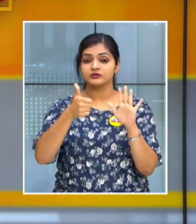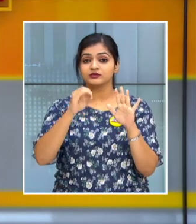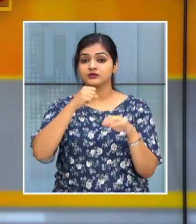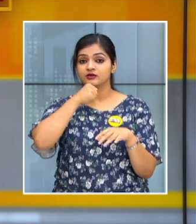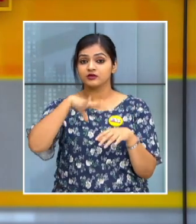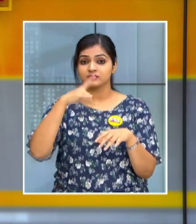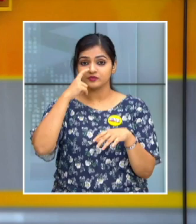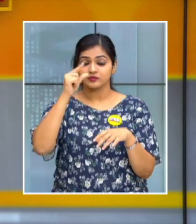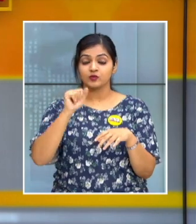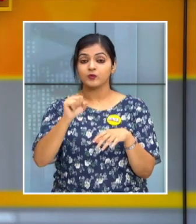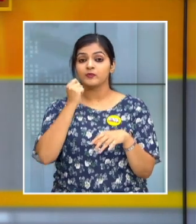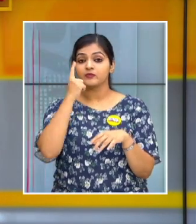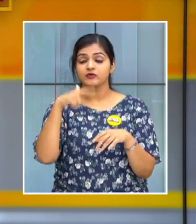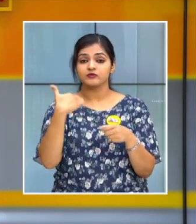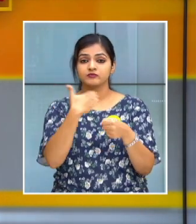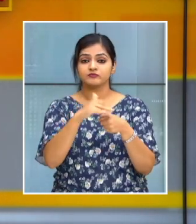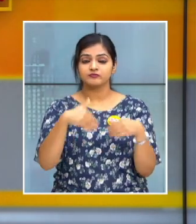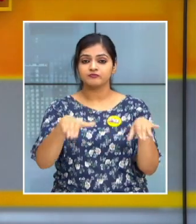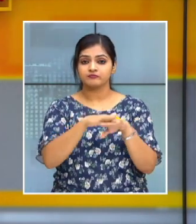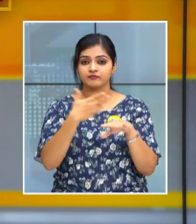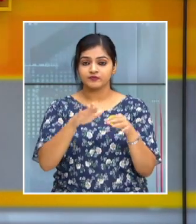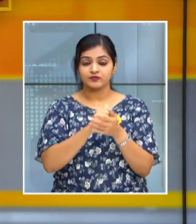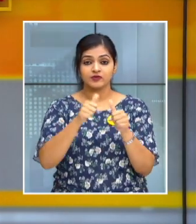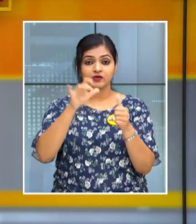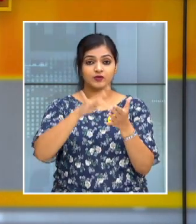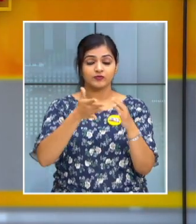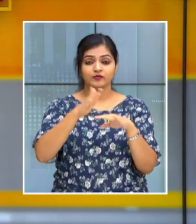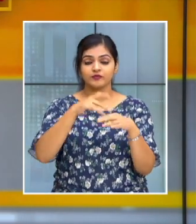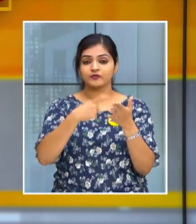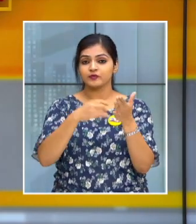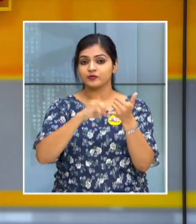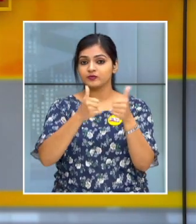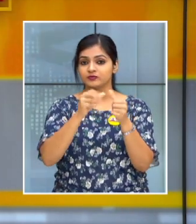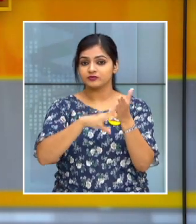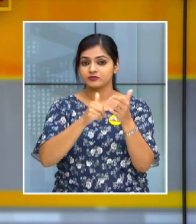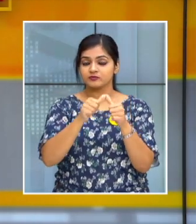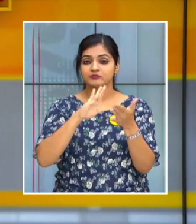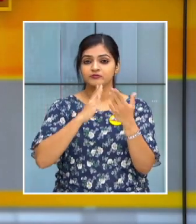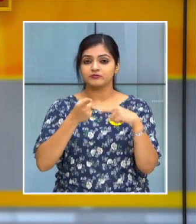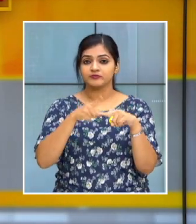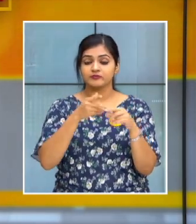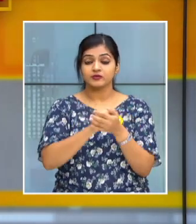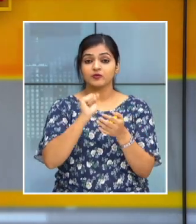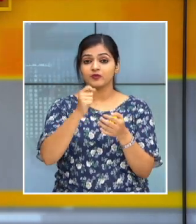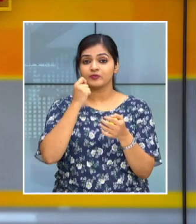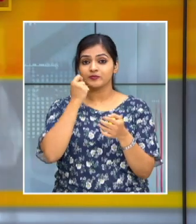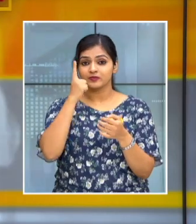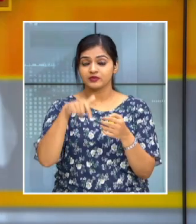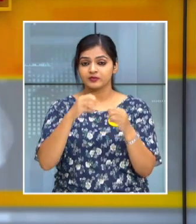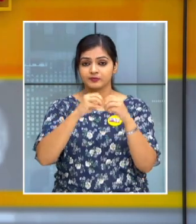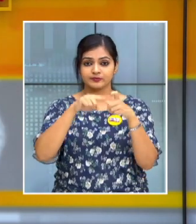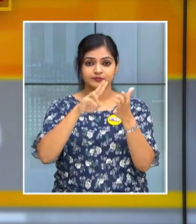60 വയസ്സുകാരിയെ സഹോദരൻ കൊന്നു കുഴിച്ചുമൂടി. ആലപ്പുഴ ചെട്ടിക്കാട് സ്വദേശി റോസമ്മയാണ് കൊല്ലപ്പെട്ടത്. പ്രതി ബെന്നിയെ പോലീസ്